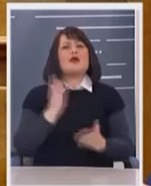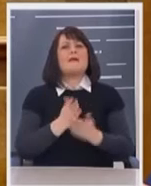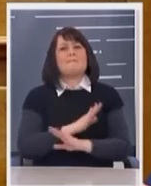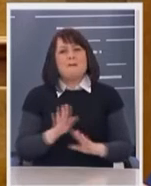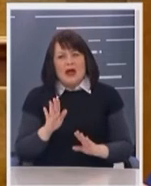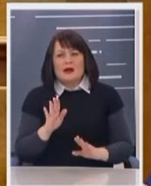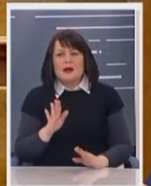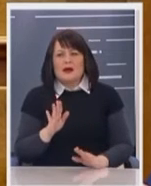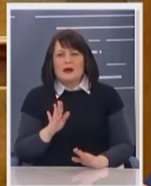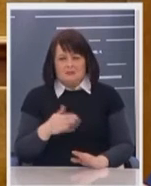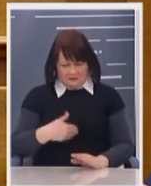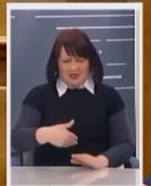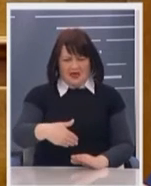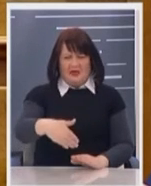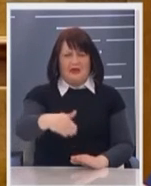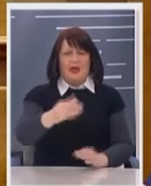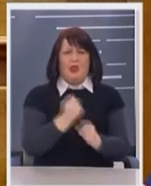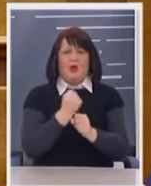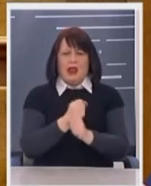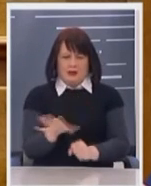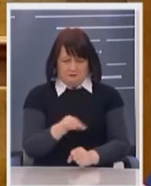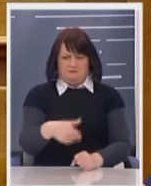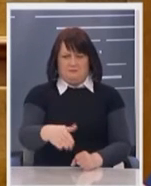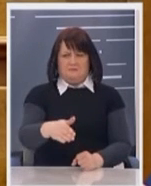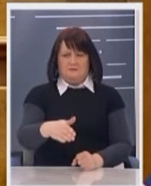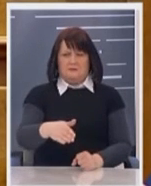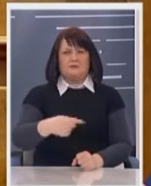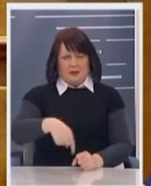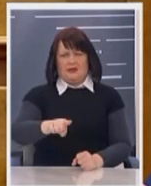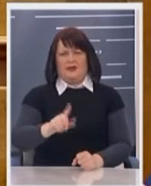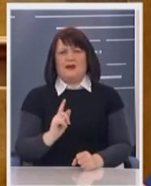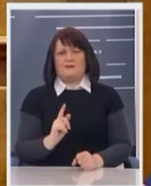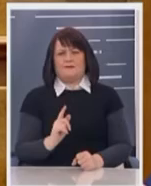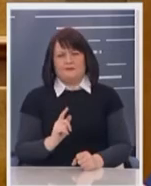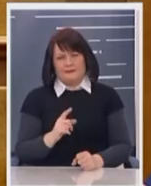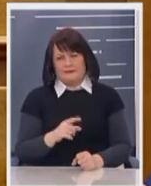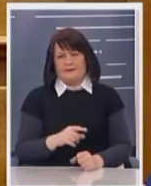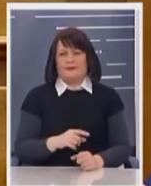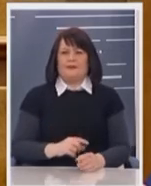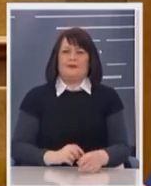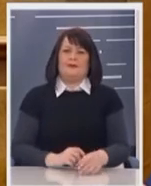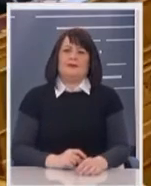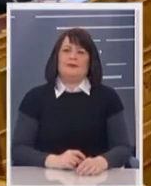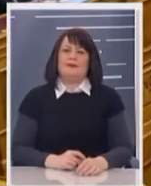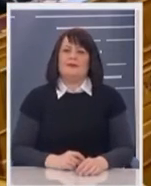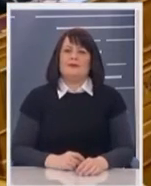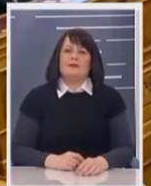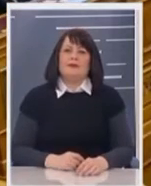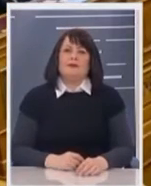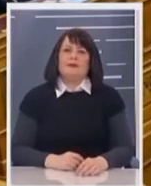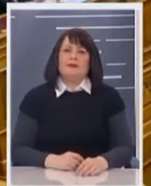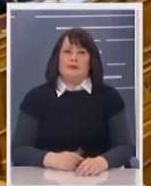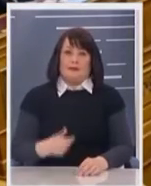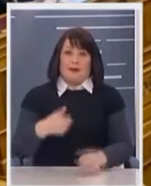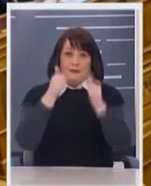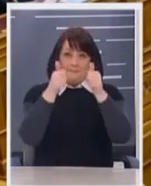και αναλαμβάνουν υπηρεσία το επόμενο διάστημα, το αμέσως επόμενο διάστημα. Έχουν προκηρυχθεί